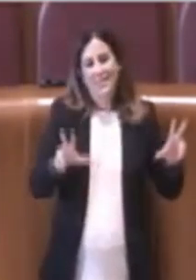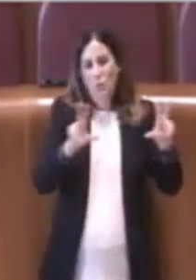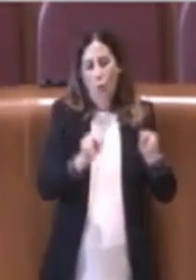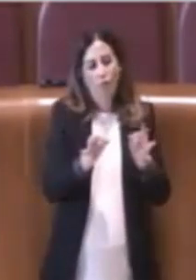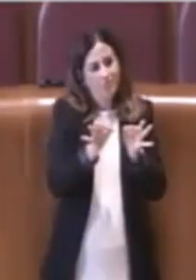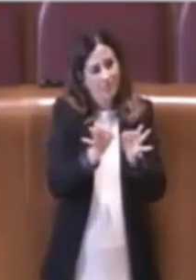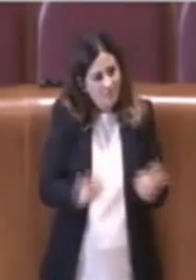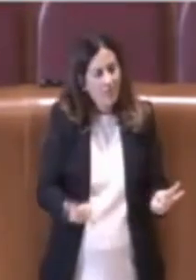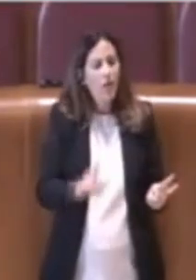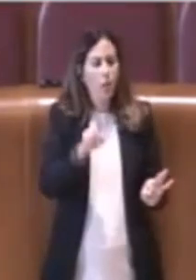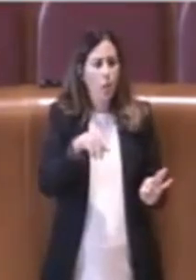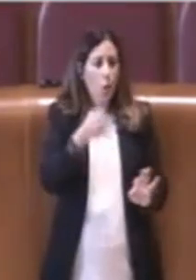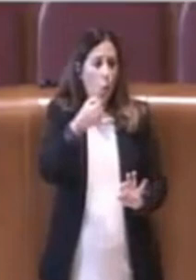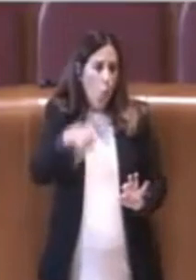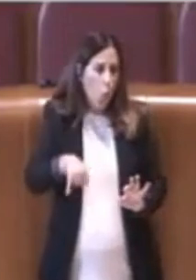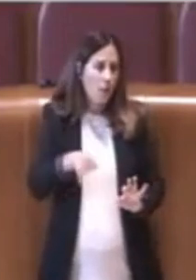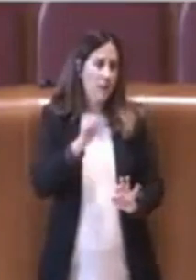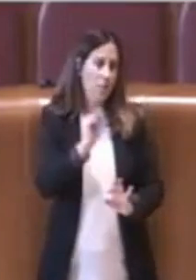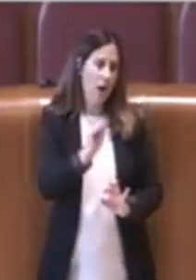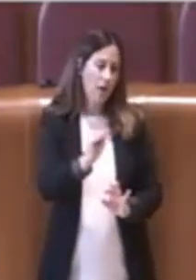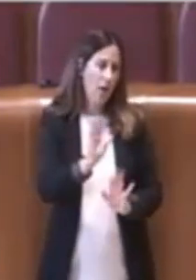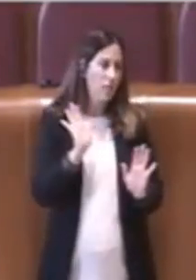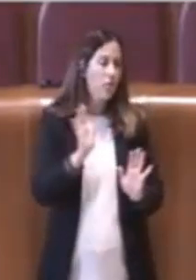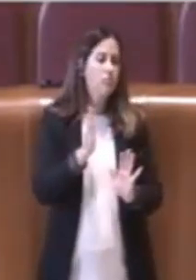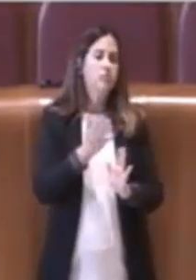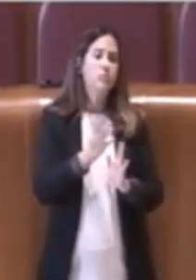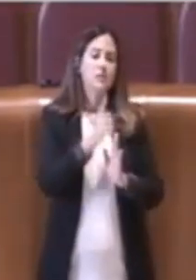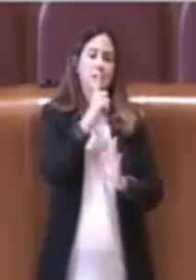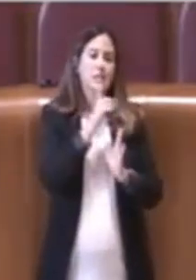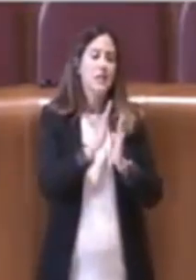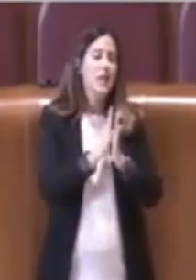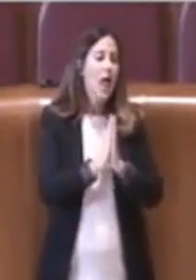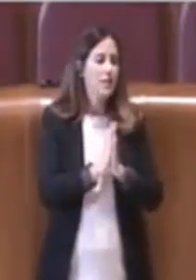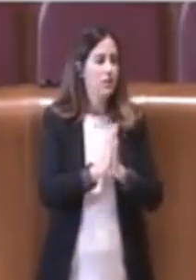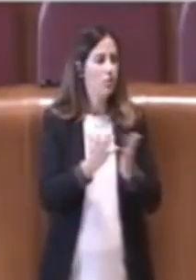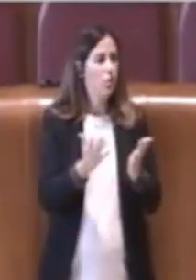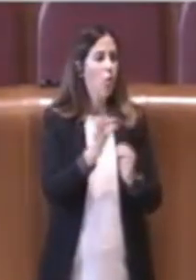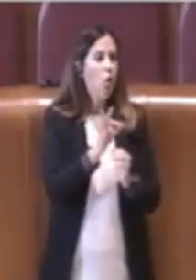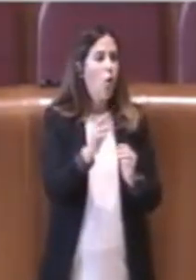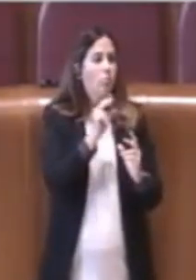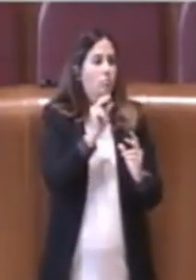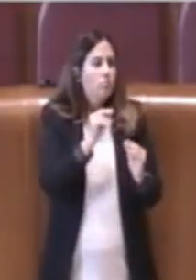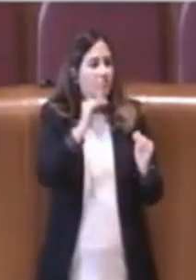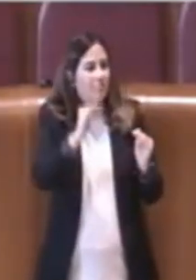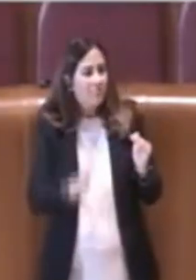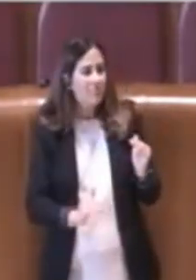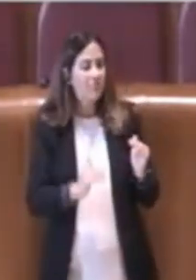anche per l'ultima spero un po di silenzio o perlomeno parlate piano grazie